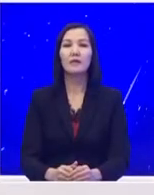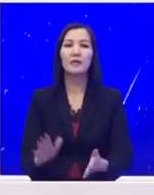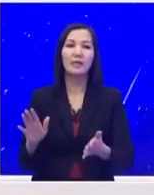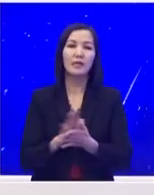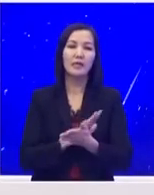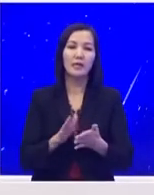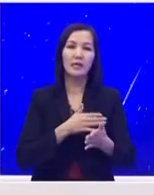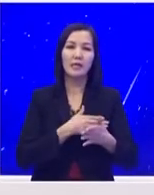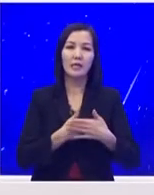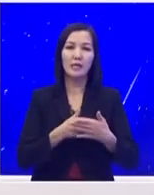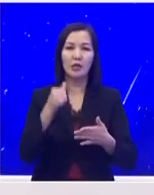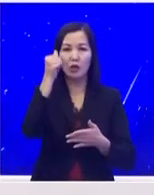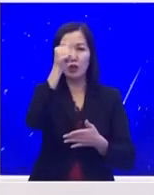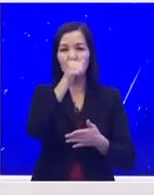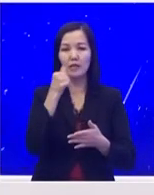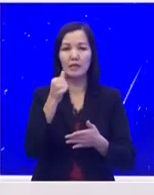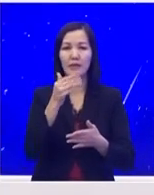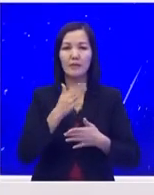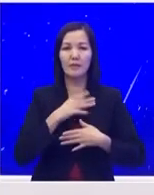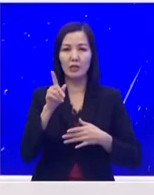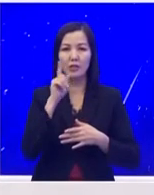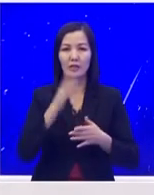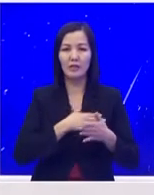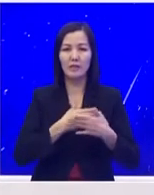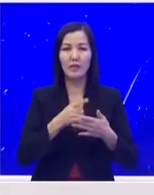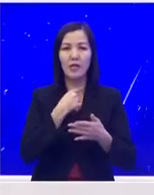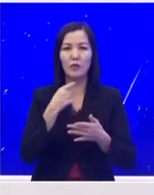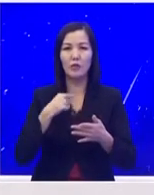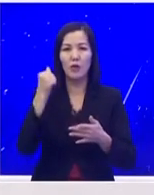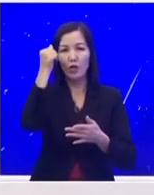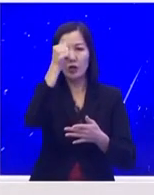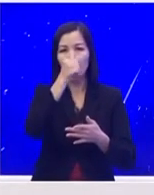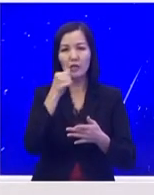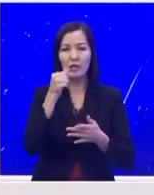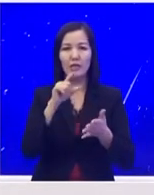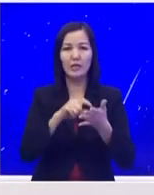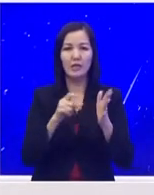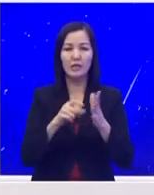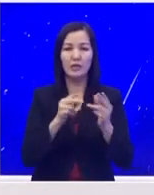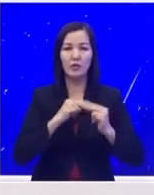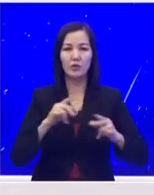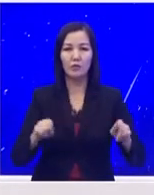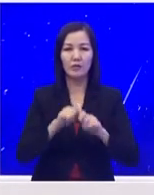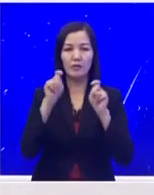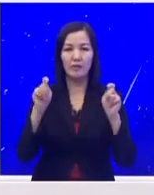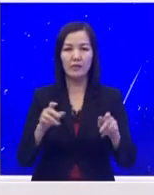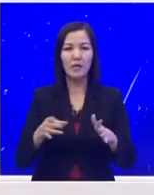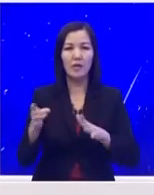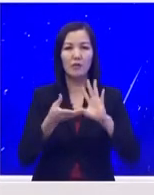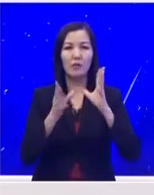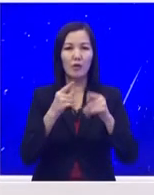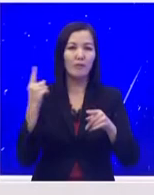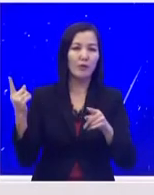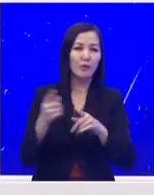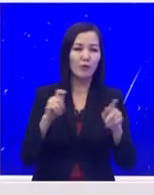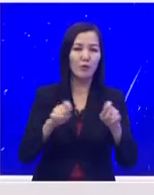Еріктілер жылында жетісулықтар белсенді. Бүгін Талдықорғанда жыл иелерінің фронт кеңсесі жұмысын бастады. Республика бойынша бірінші